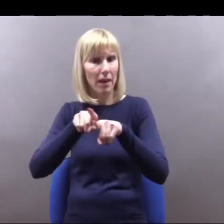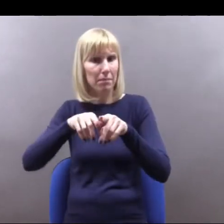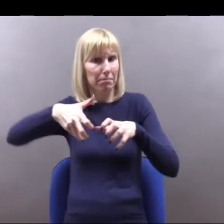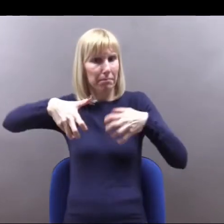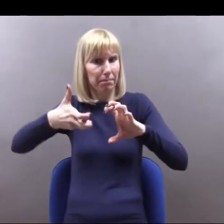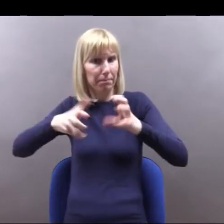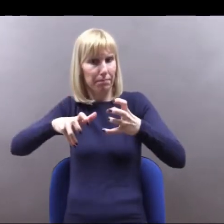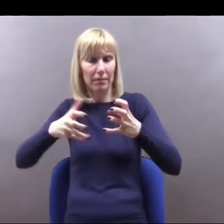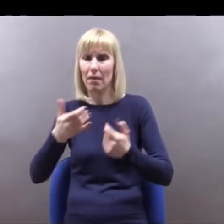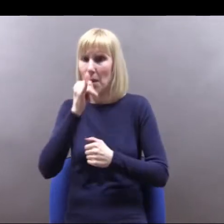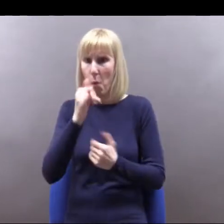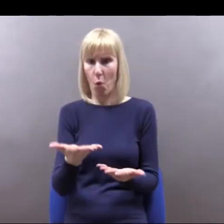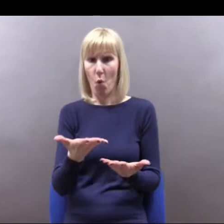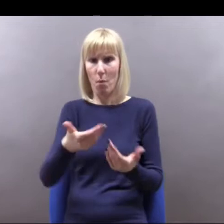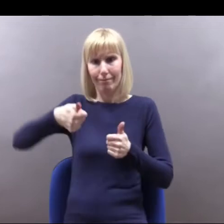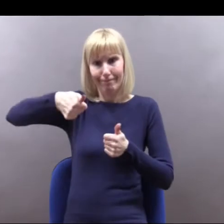jedziemy dalej.